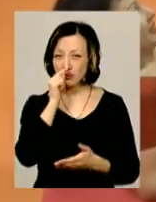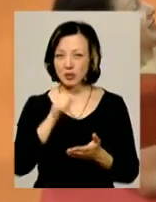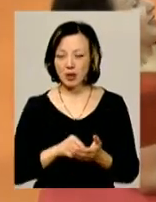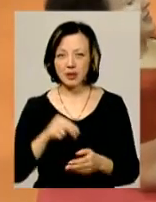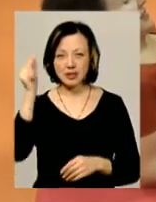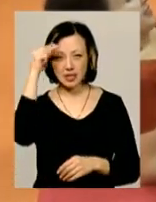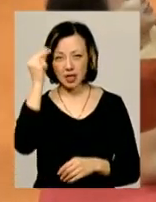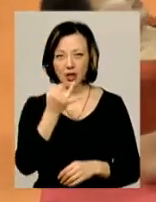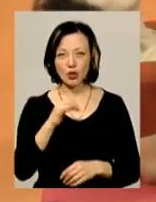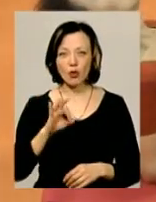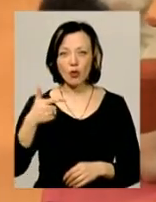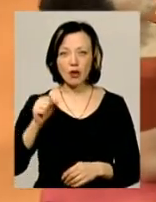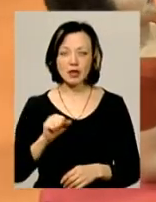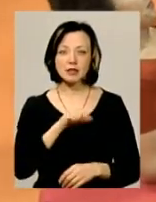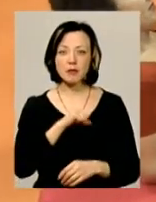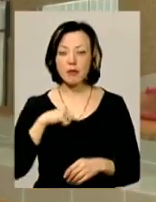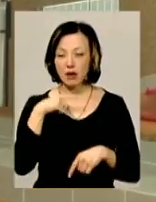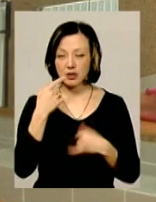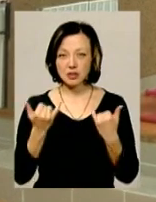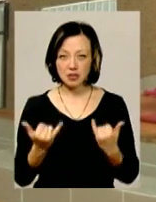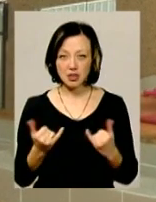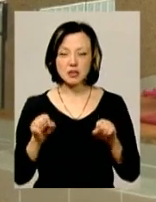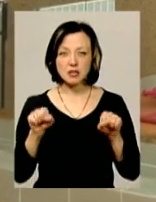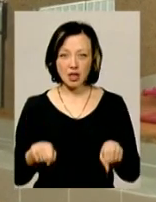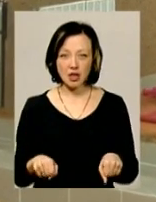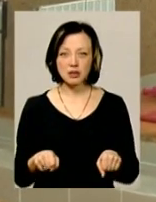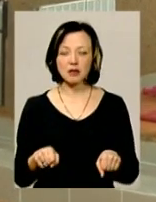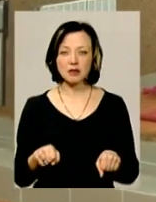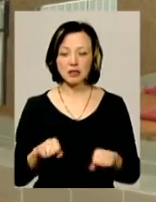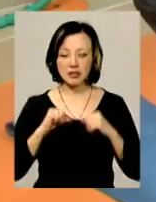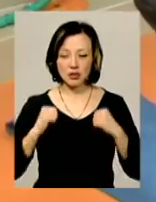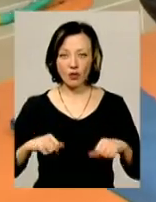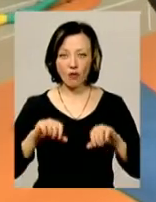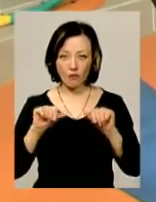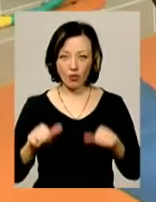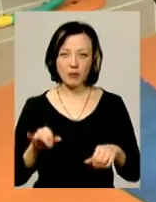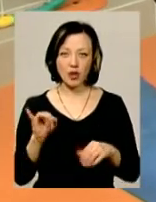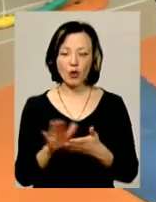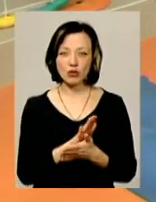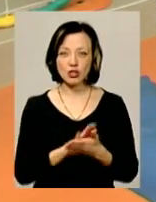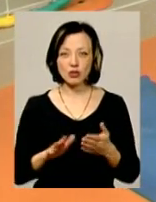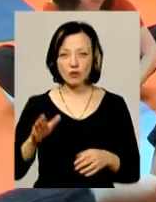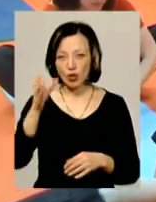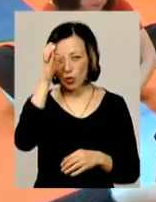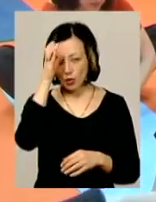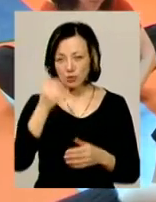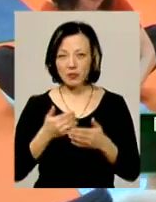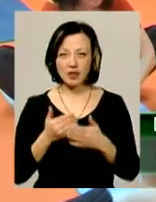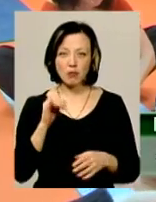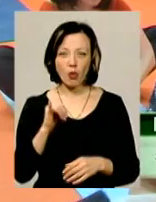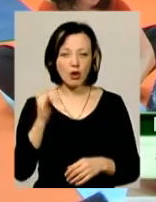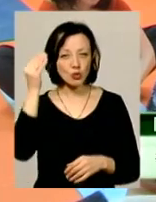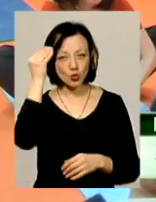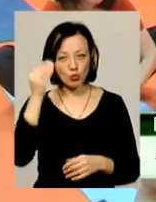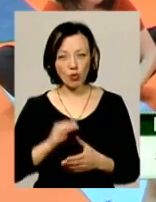на заняття йоги, тепер пані Галина запевняє, йога здатна не лише тримати тіло у формі, але й очищувати свідомість від негативу. Ви